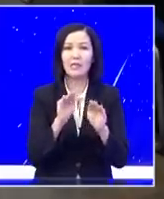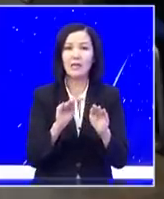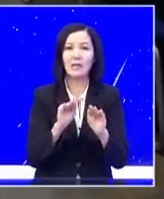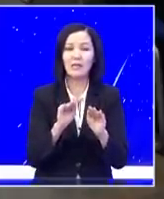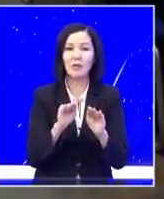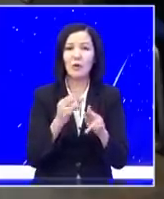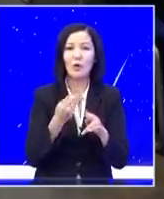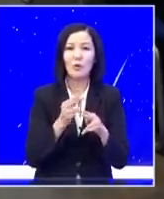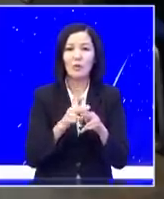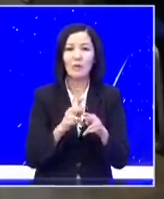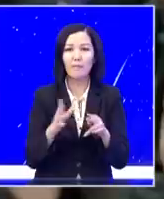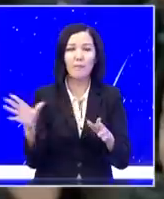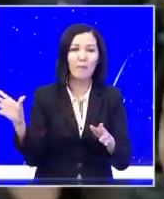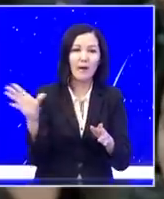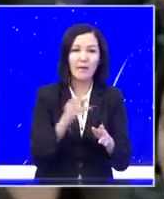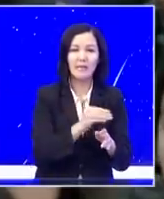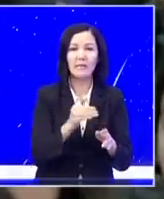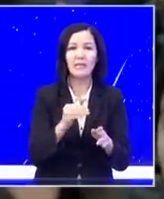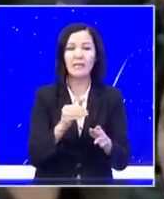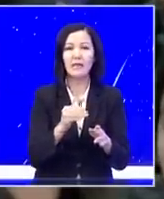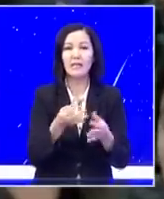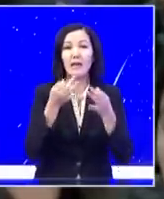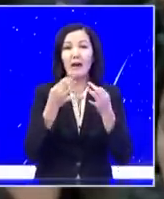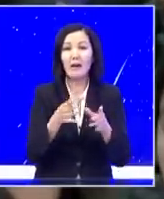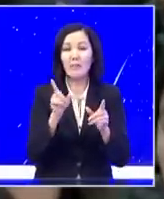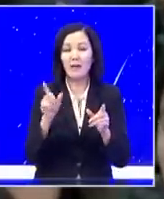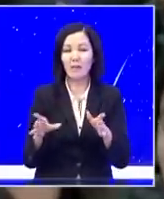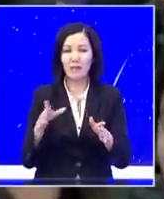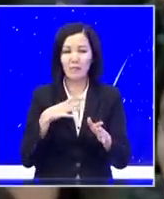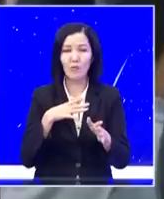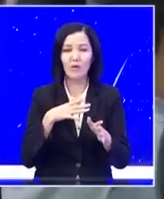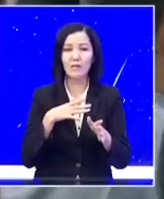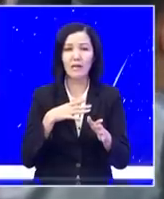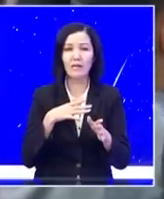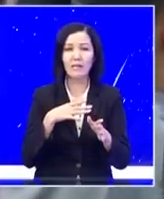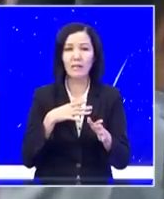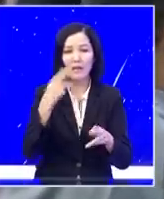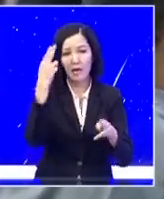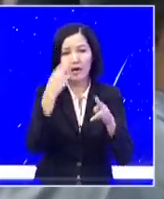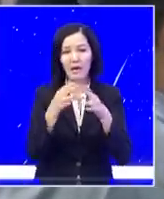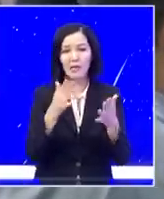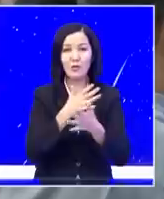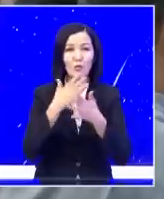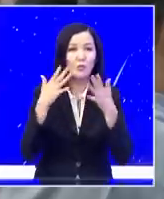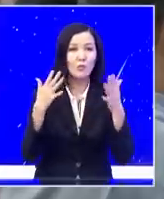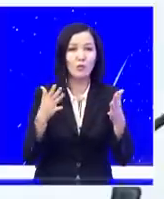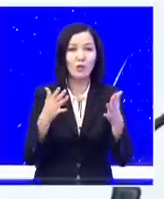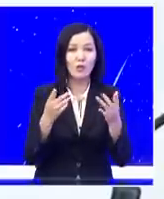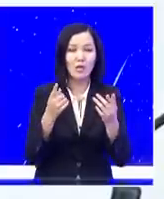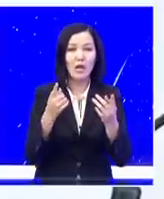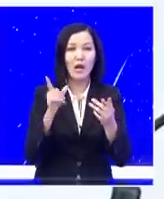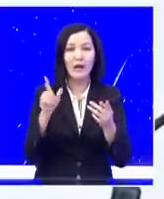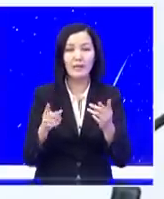айтады. Жастың демейтін, баспын демейтін қарапайым болмысы. Осы қалпы ағаны теңіздей терең, таудай биік етіп